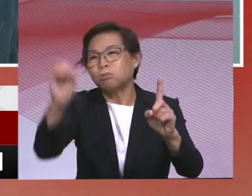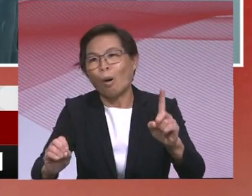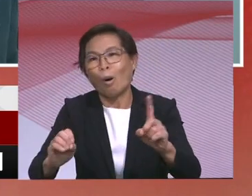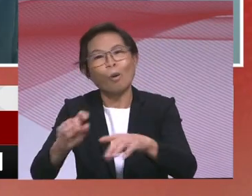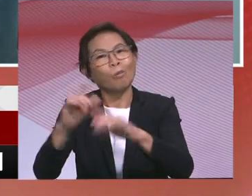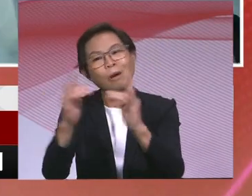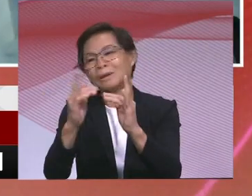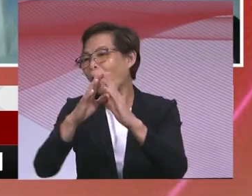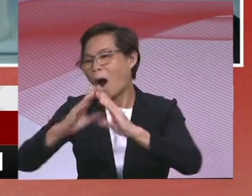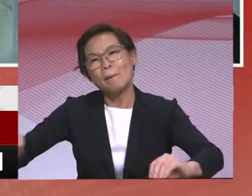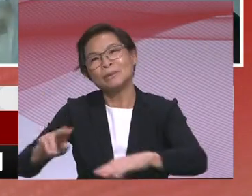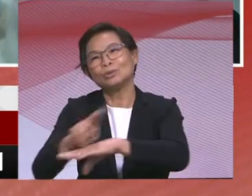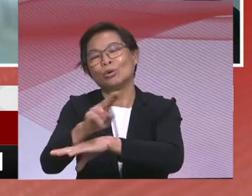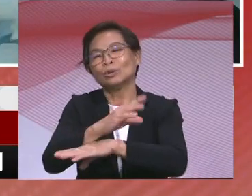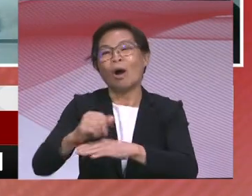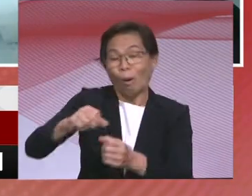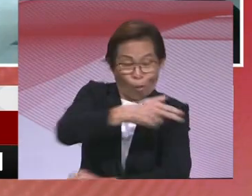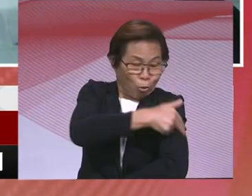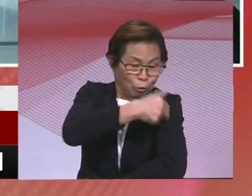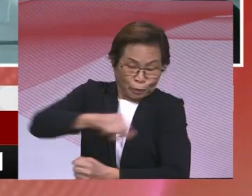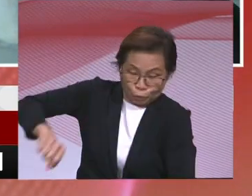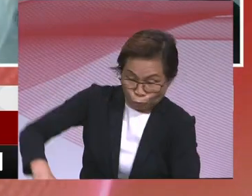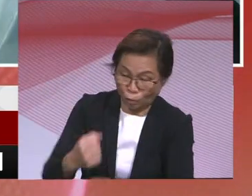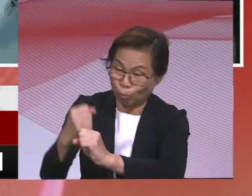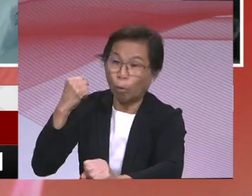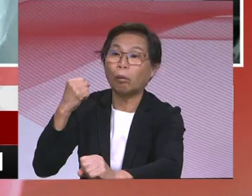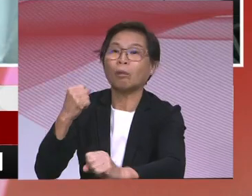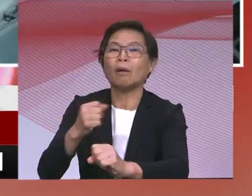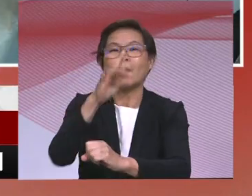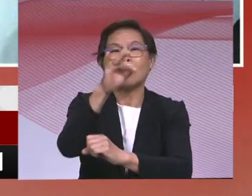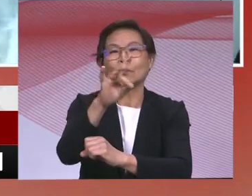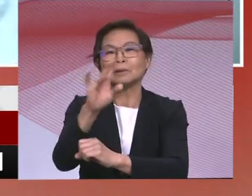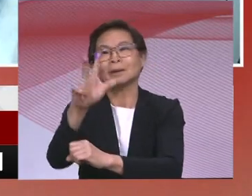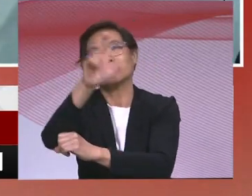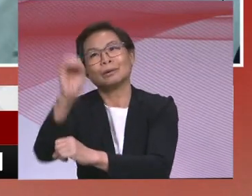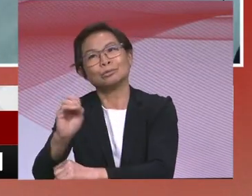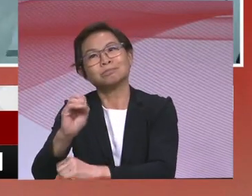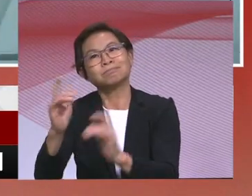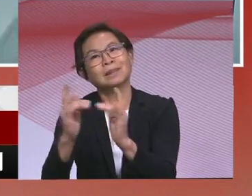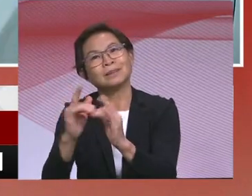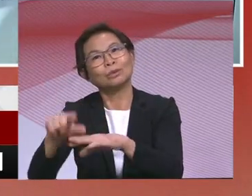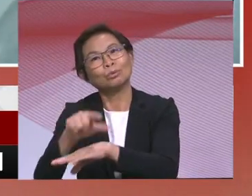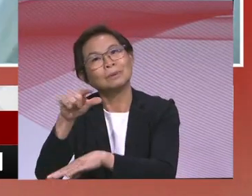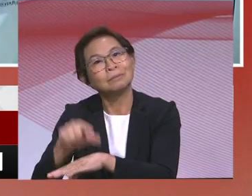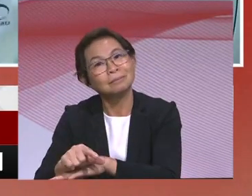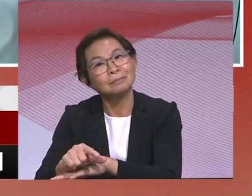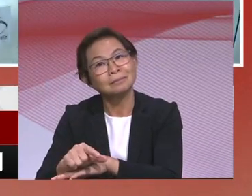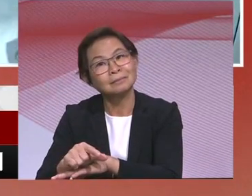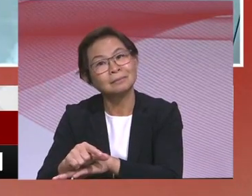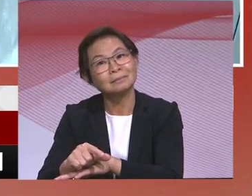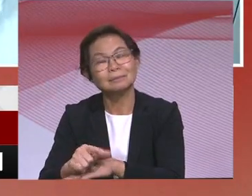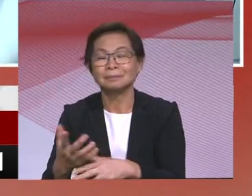mereka lele di Hotspot Sungai Buloh Pulau telah mencapai 80-300 Hai